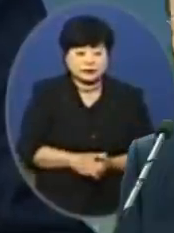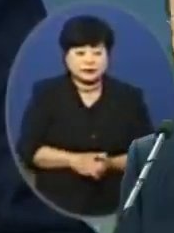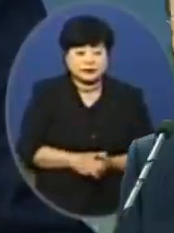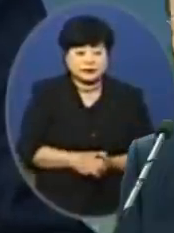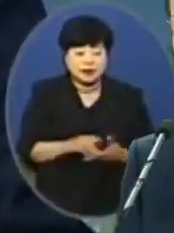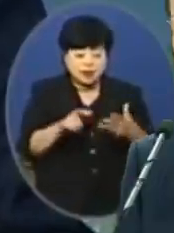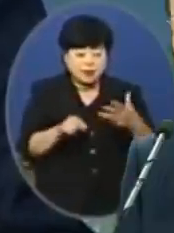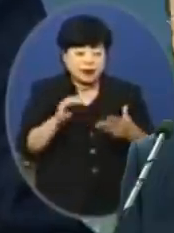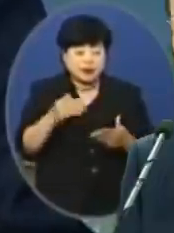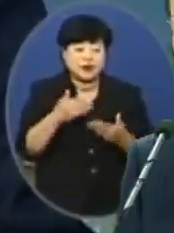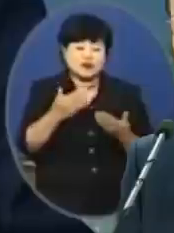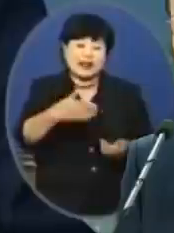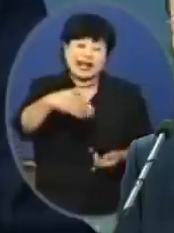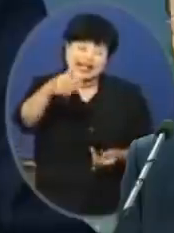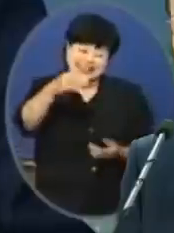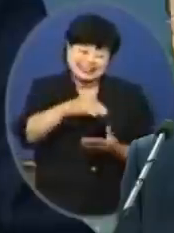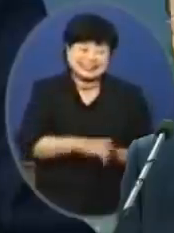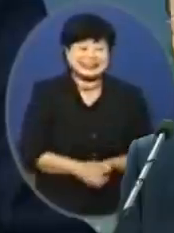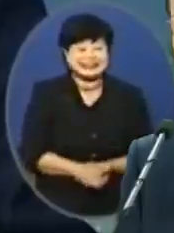8월달이 왔는데 여름 휴가 가야지.